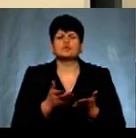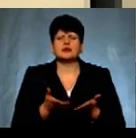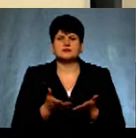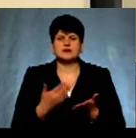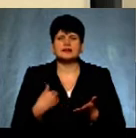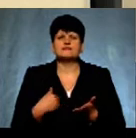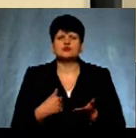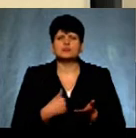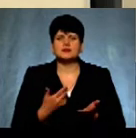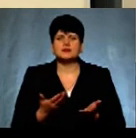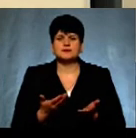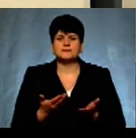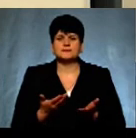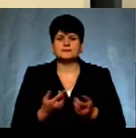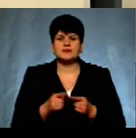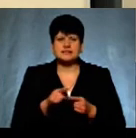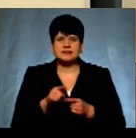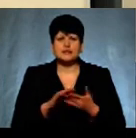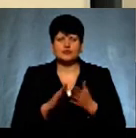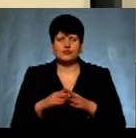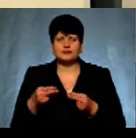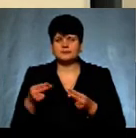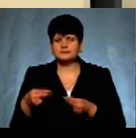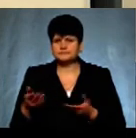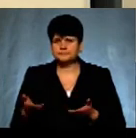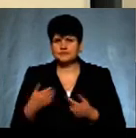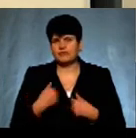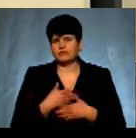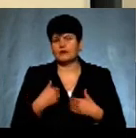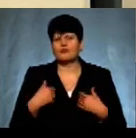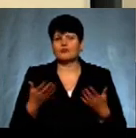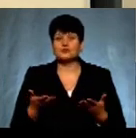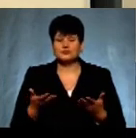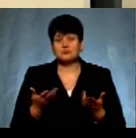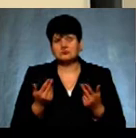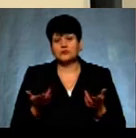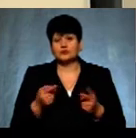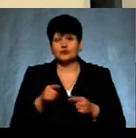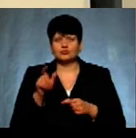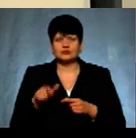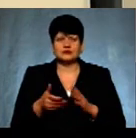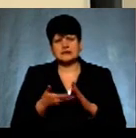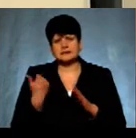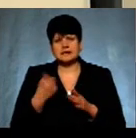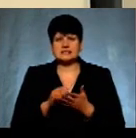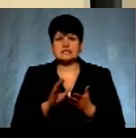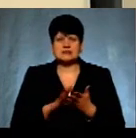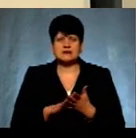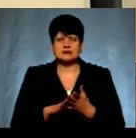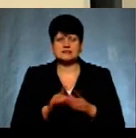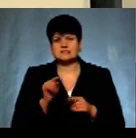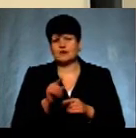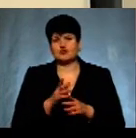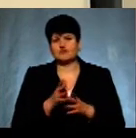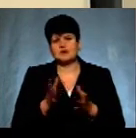мені такий договір укладати, я не хочу. Так? То тоді людина просто знімається з реєстрації і знає, більше не